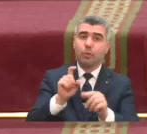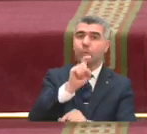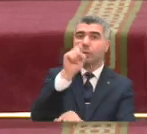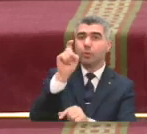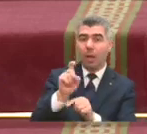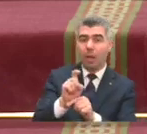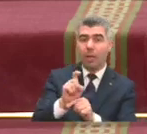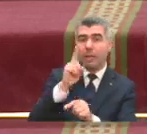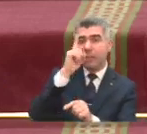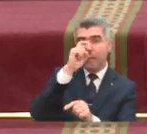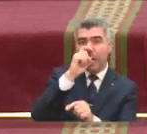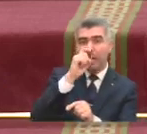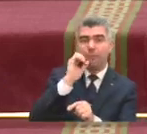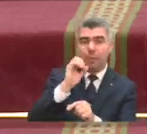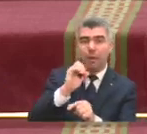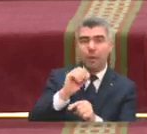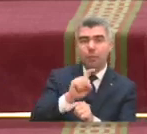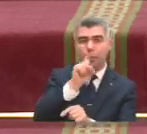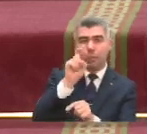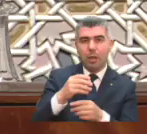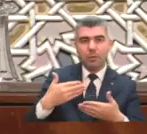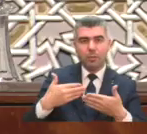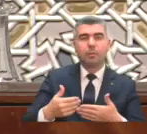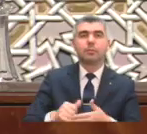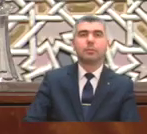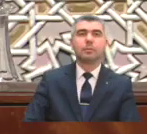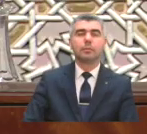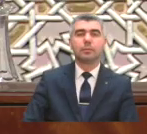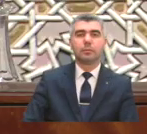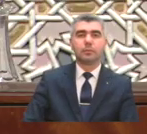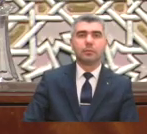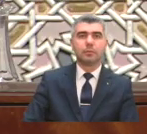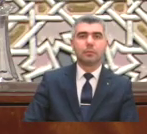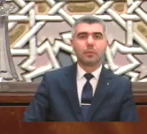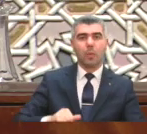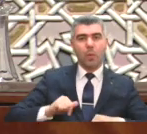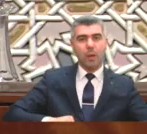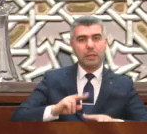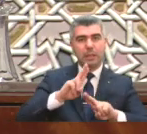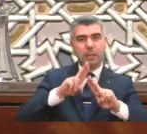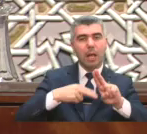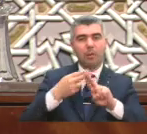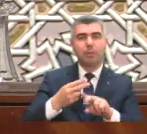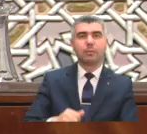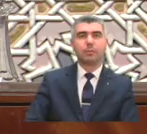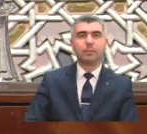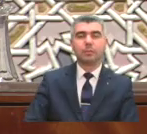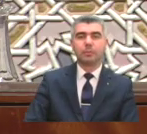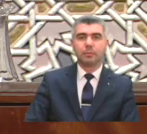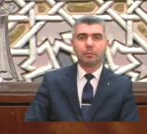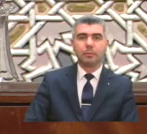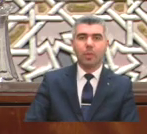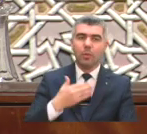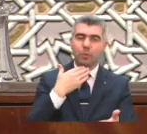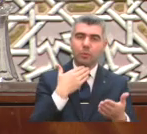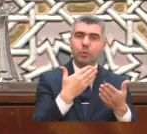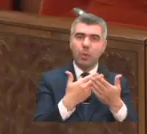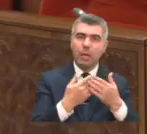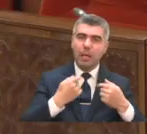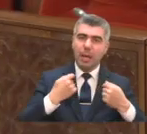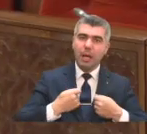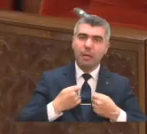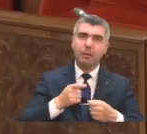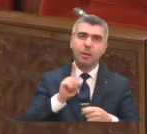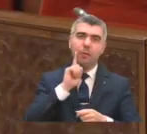وعن المعاناة ديالها نسائلكم. شكرا. تفضل السيد الوزير. شكرا السيد الرئيس. السيدة